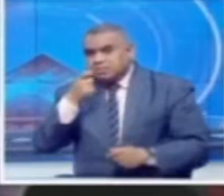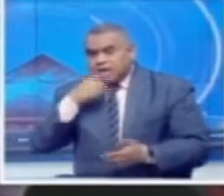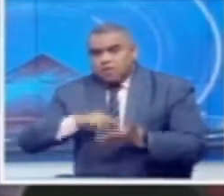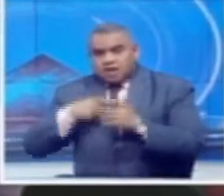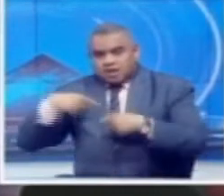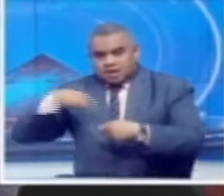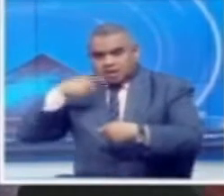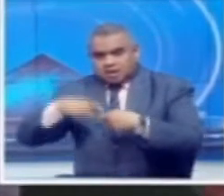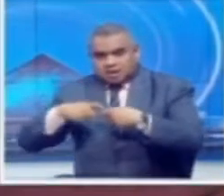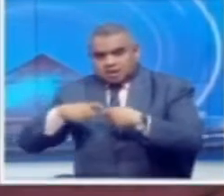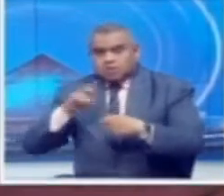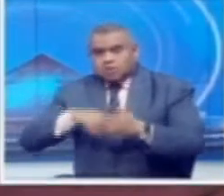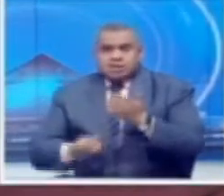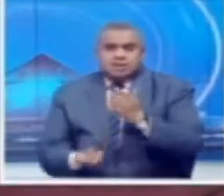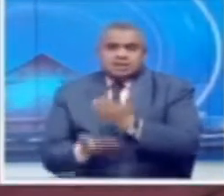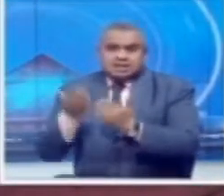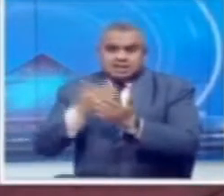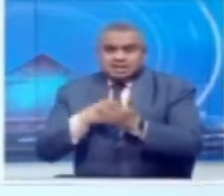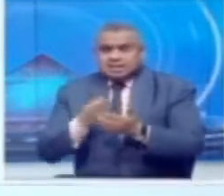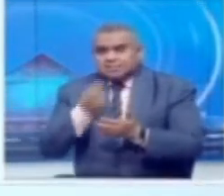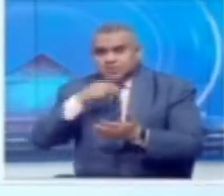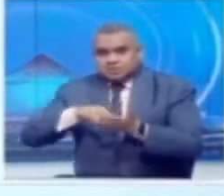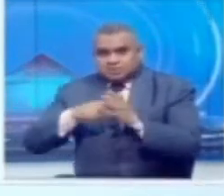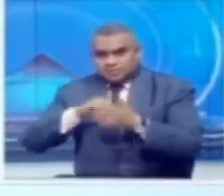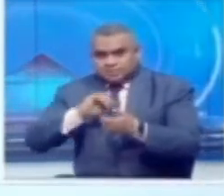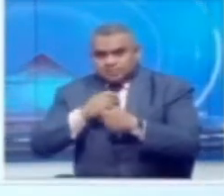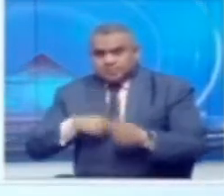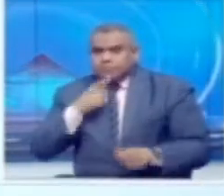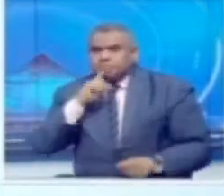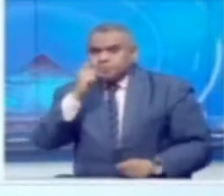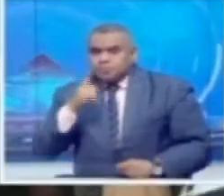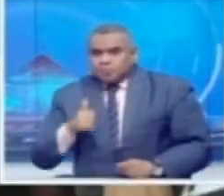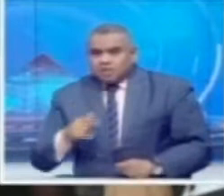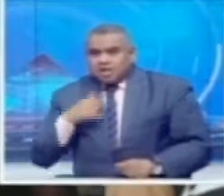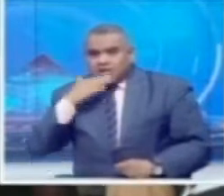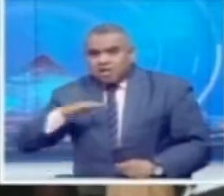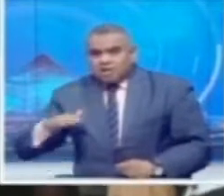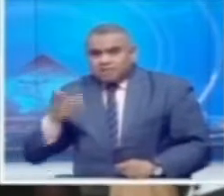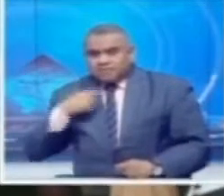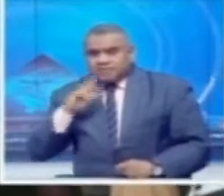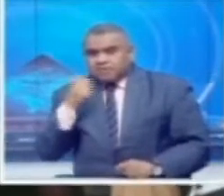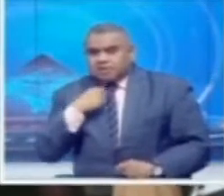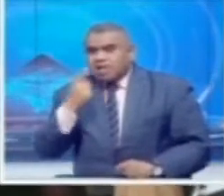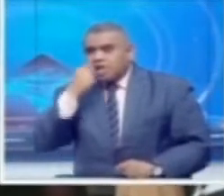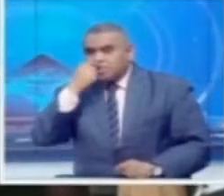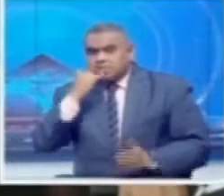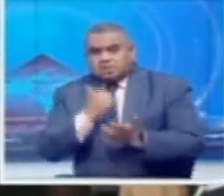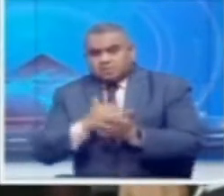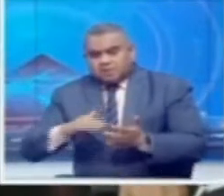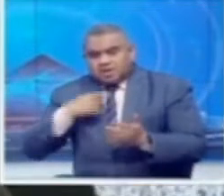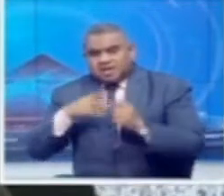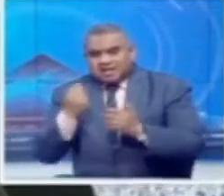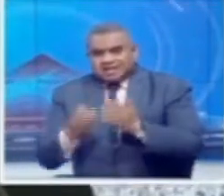كما تم الكشف عن أحدث البروتوكولات العلاجية في علاج الأنيميا عند الأطفال، وأهمية التطعيمات لدى الأطفال حديثي